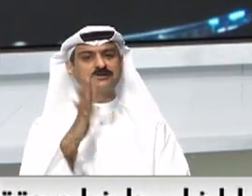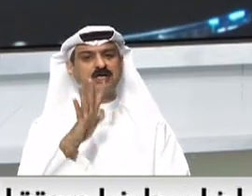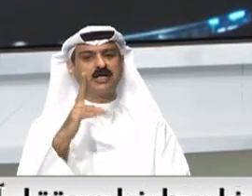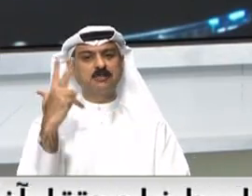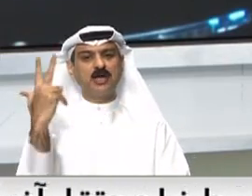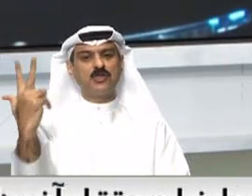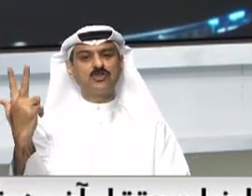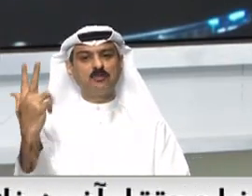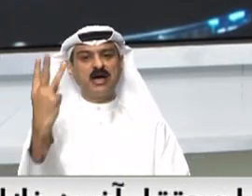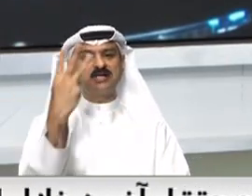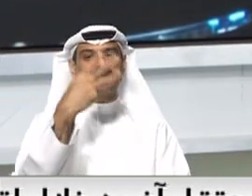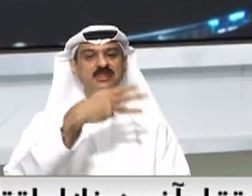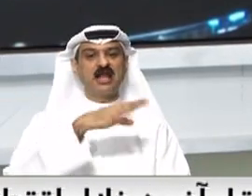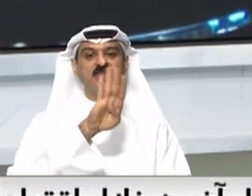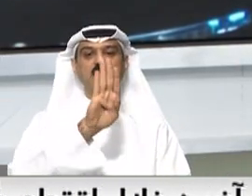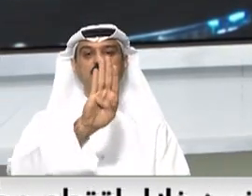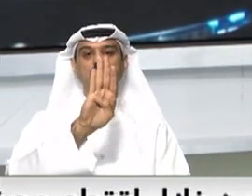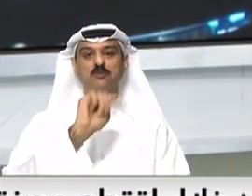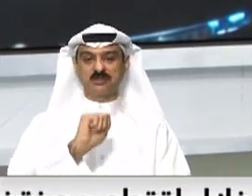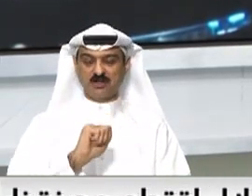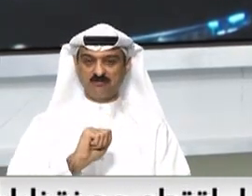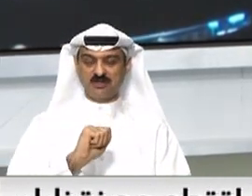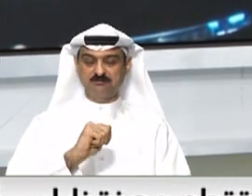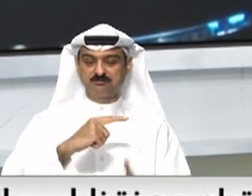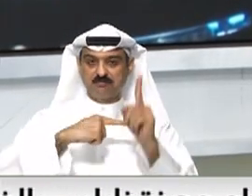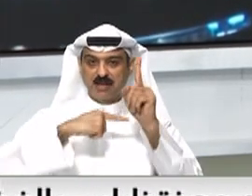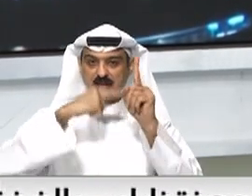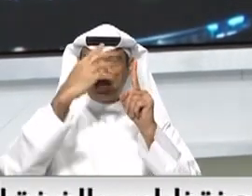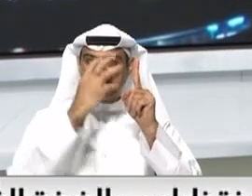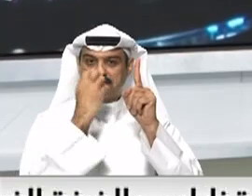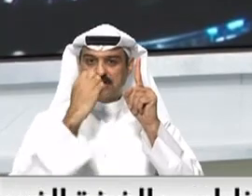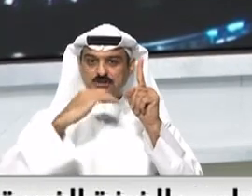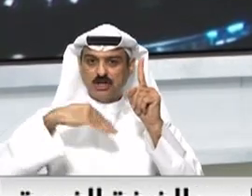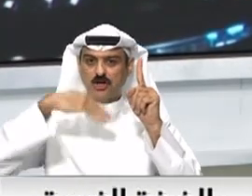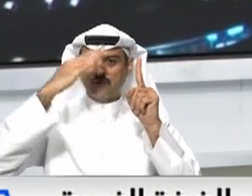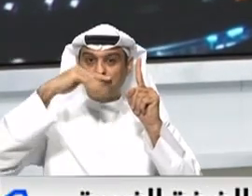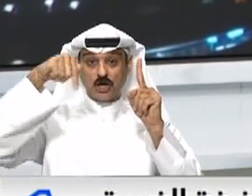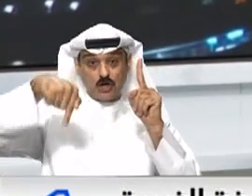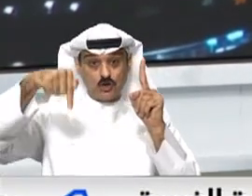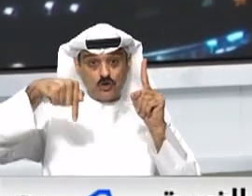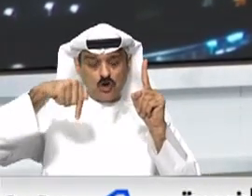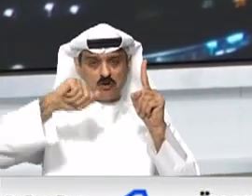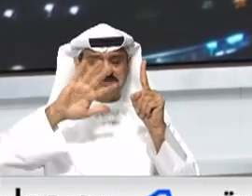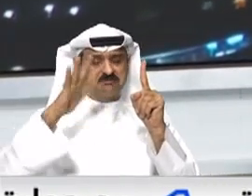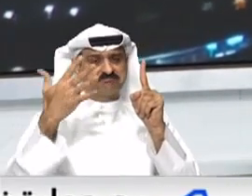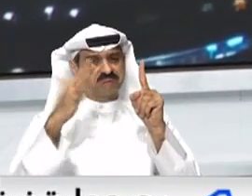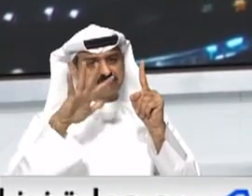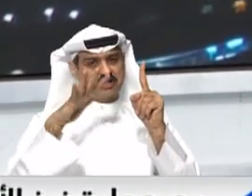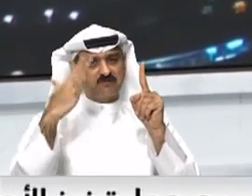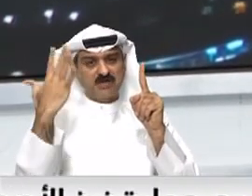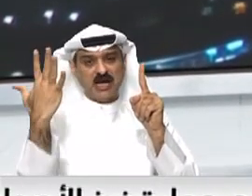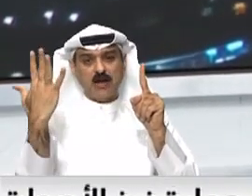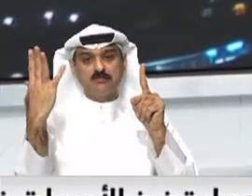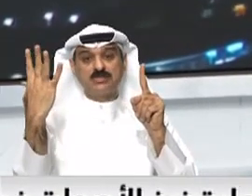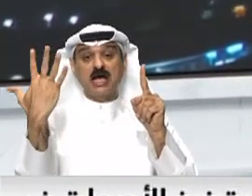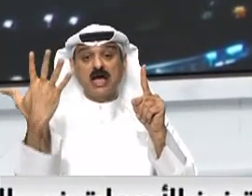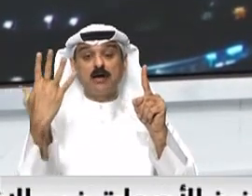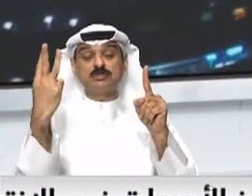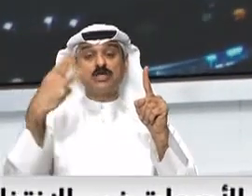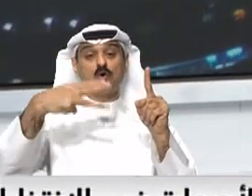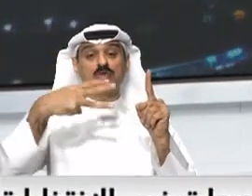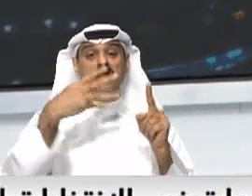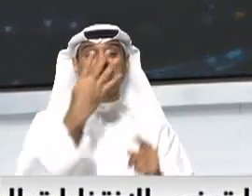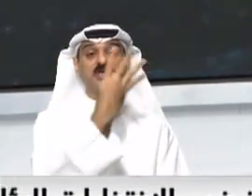بين ثمانيه الى ثلاثين كيلو متر ساعه ودرجات الحراره العظمى المسجله لهذا اليوم تفاوتت ما بين 35 الى